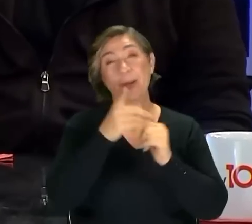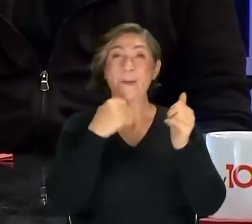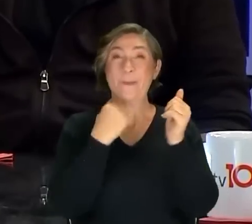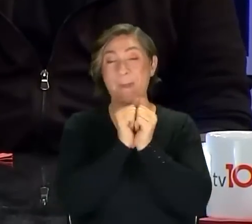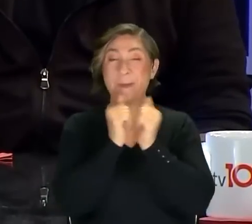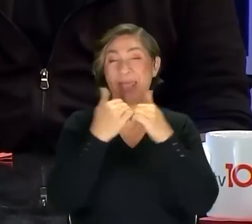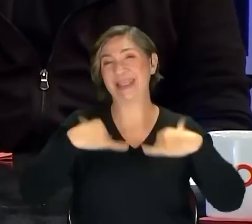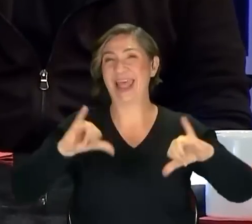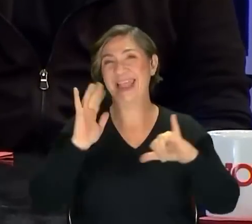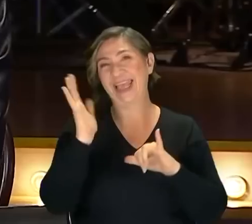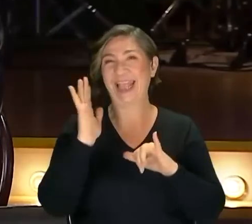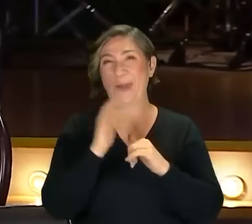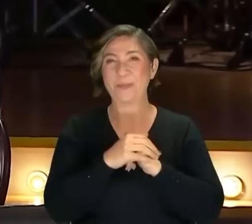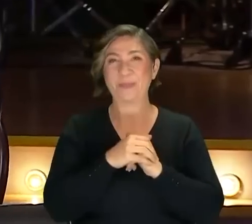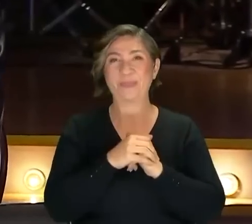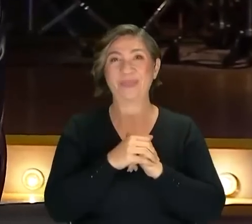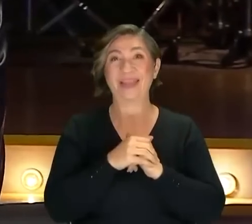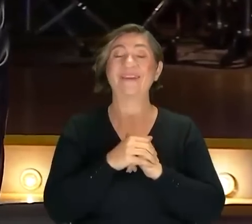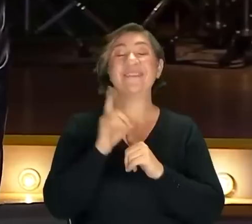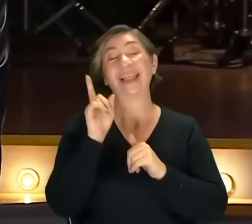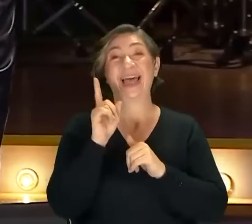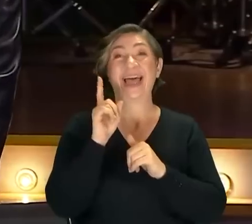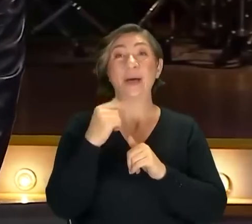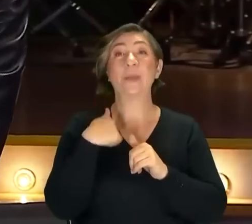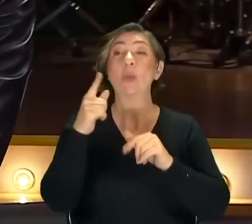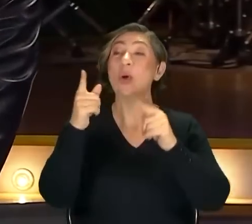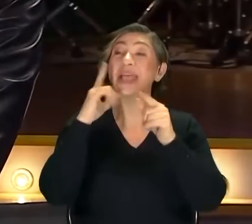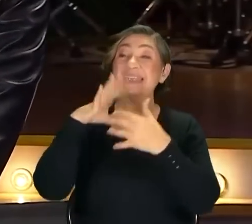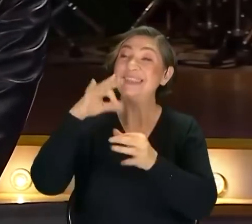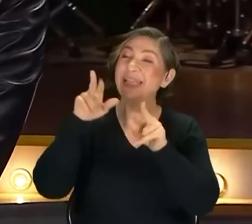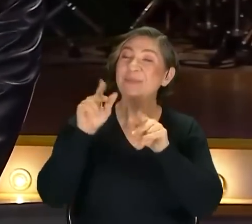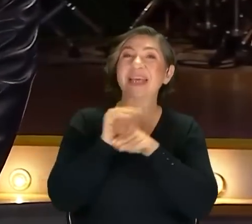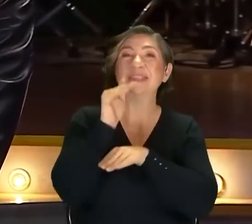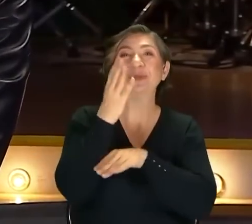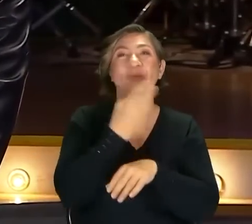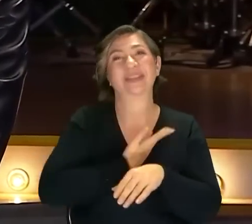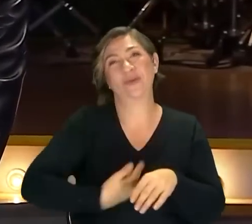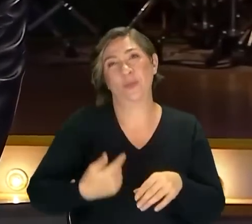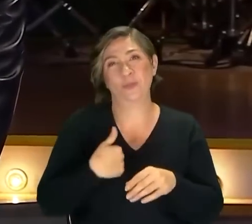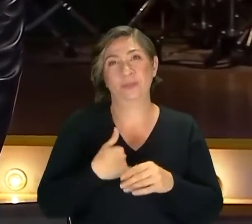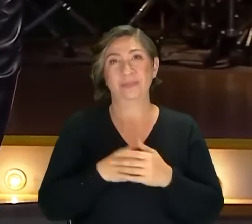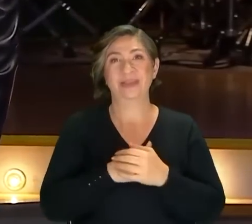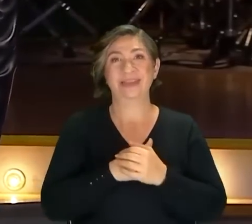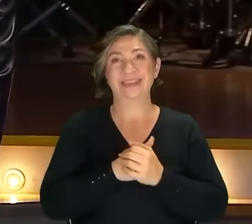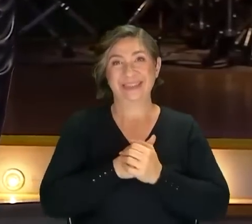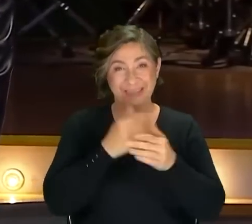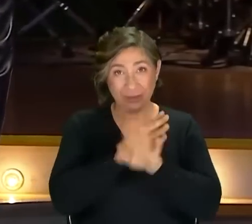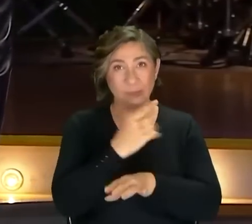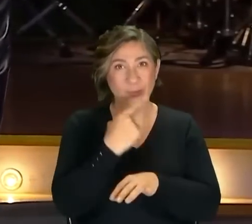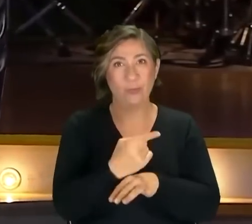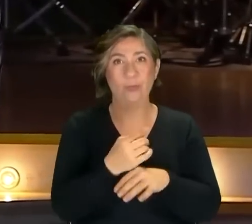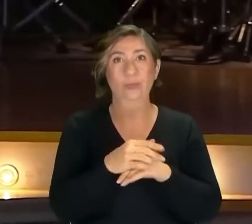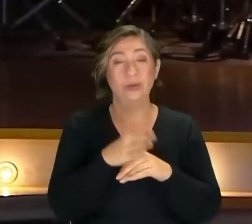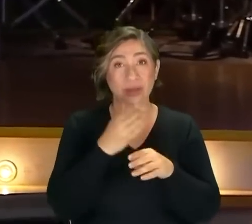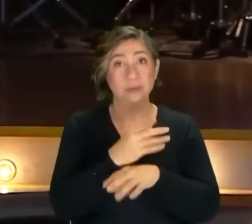Beraber bir tatile gidelim. Olabilir. Vallahi ben de oranın insanı gibi yaşamayı çok seviyorum. Vallahi ciddi